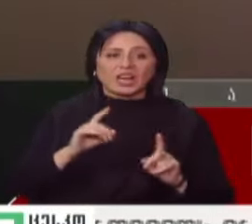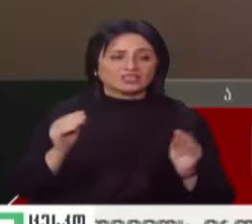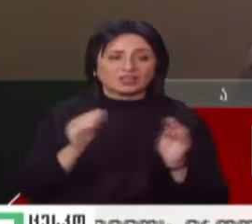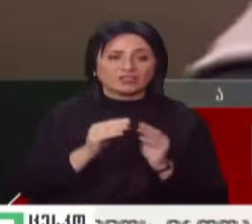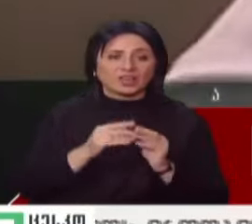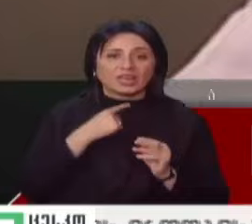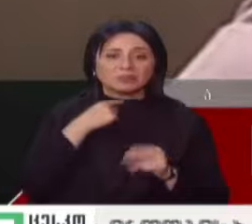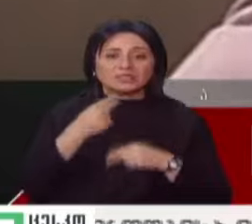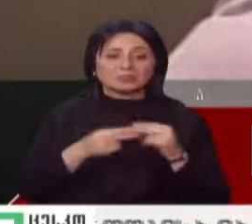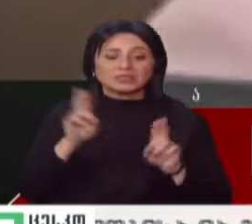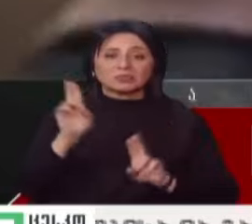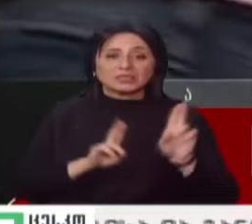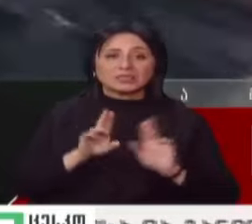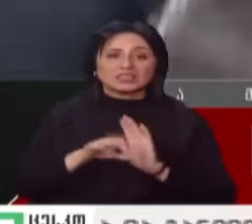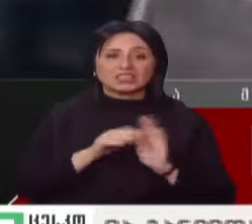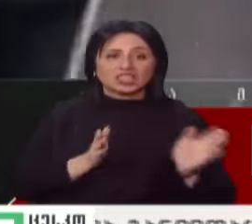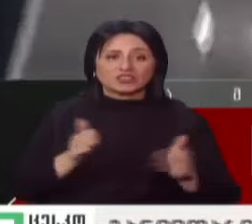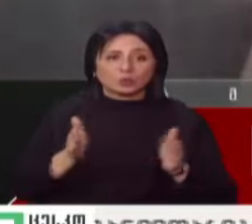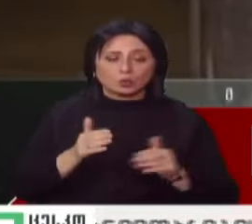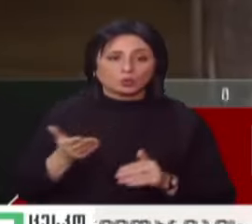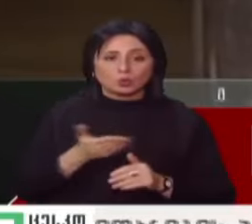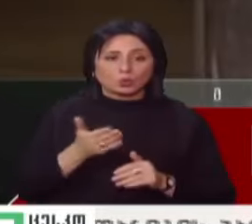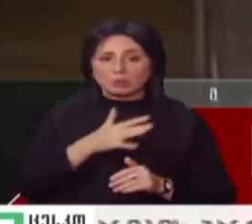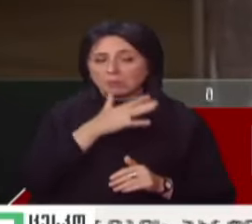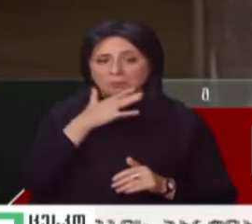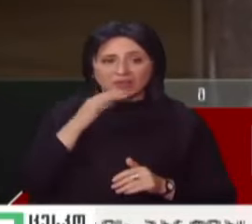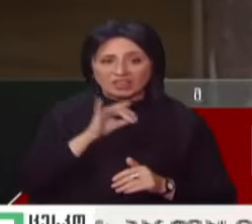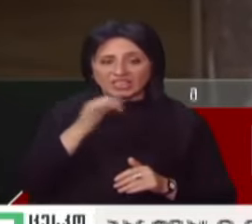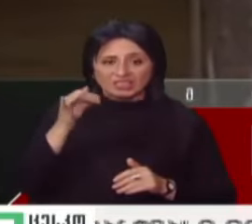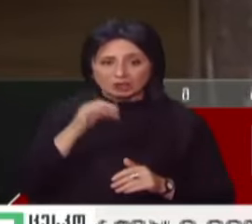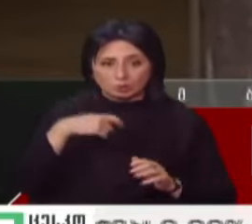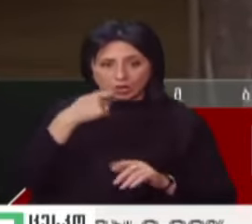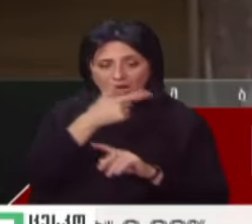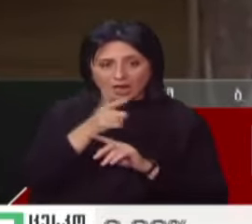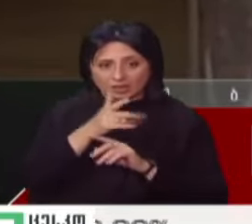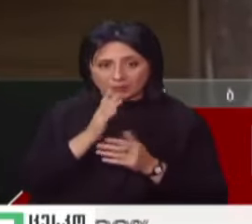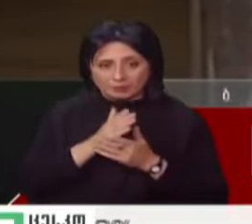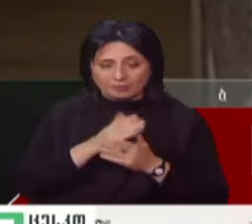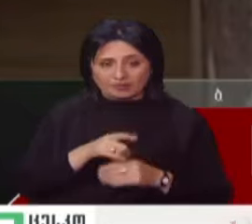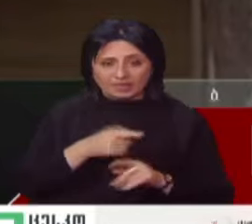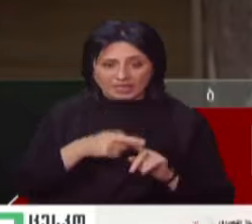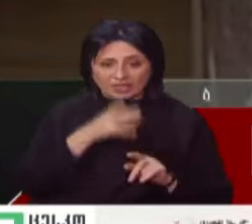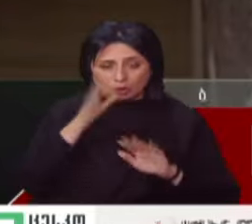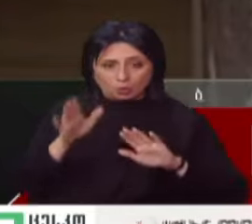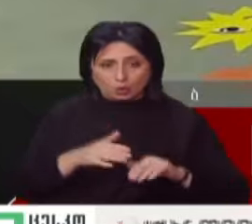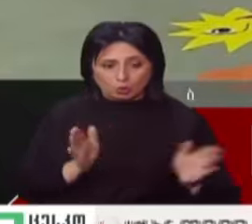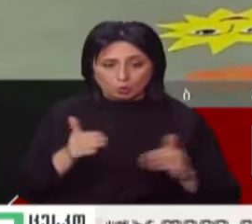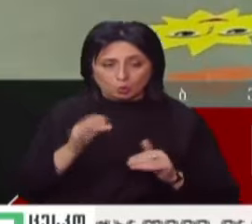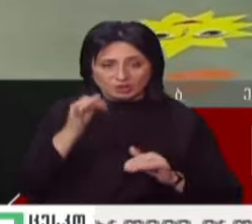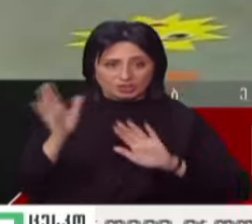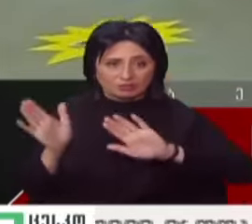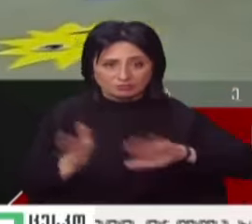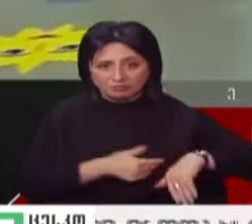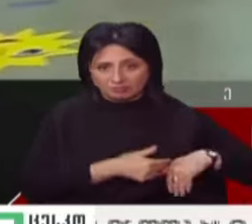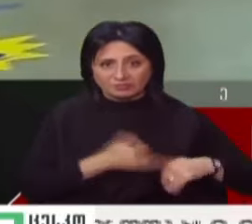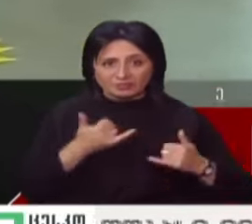უცვლელი ხმის მიცემის წესი და საარჩევნო ყუთი რომელთანაც ბევრი ისტორიული კადრია გადაღებული და აი გადის დრო და ყუთიც წარსულში